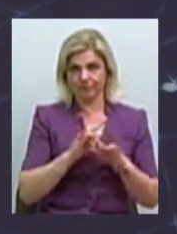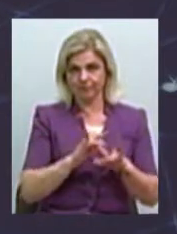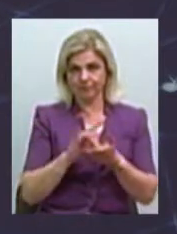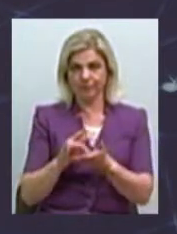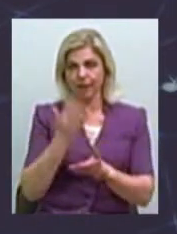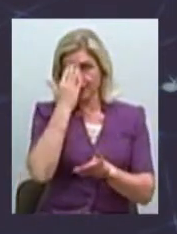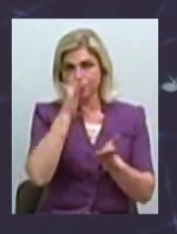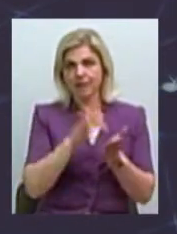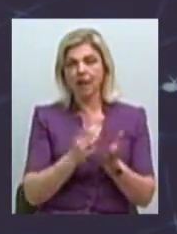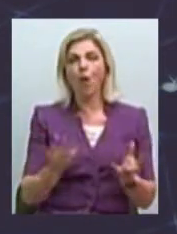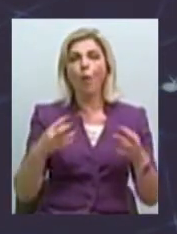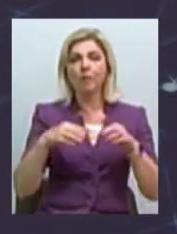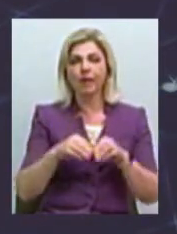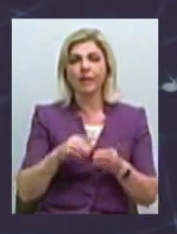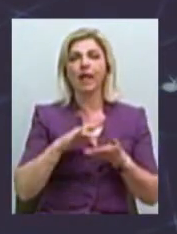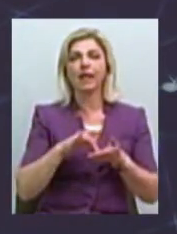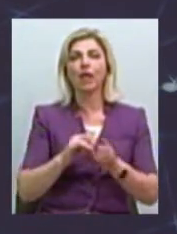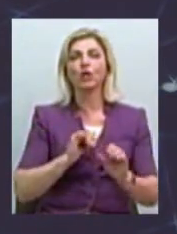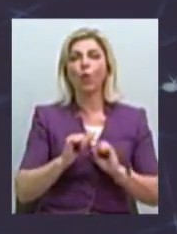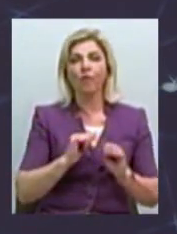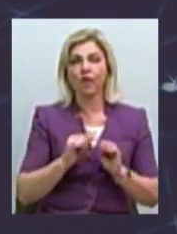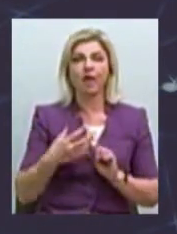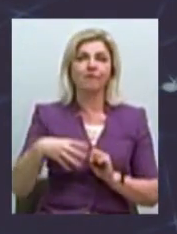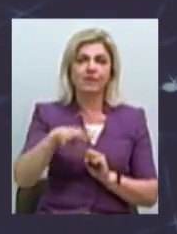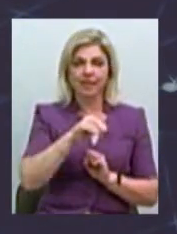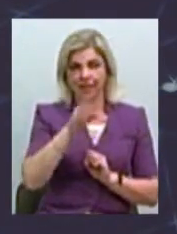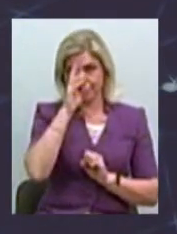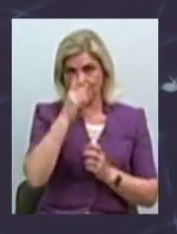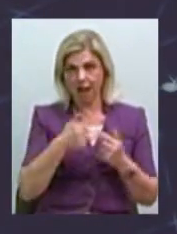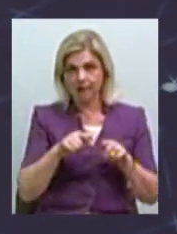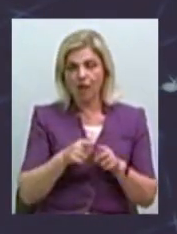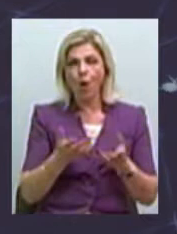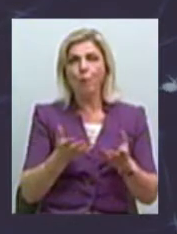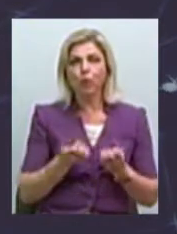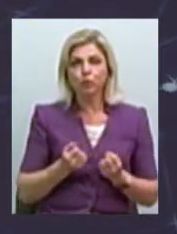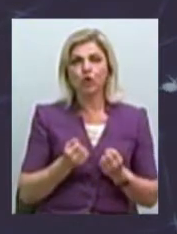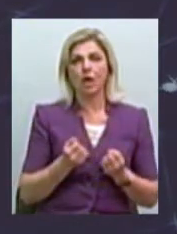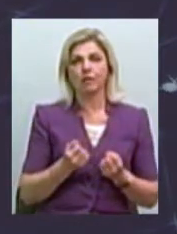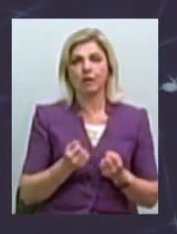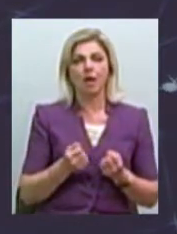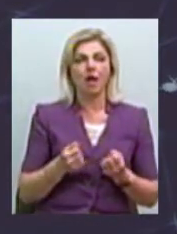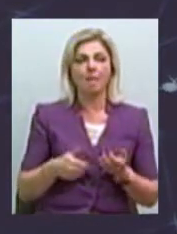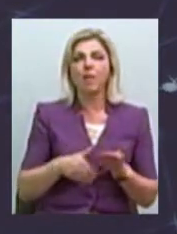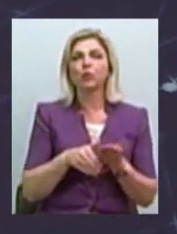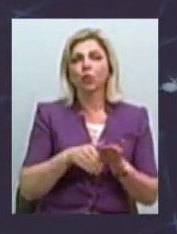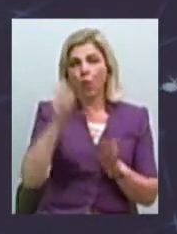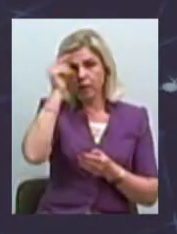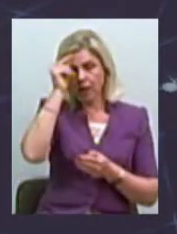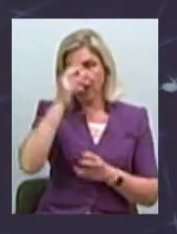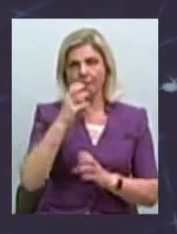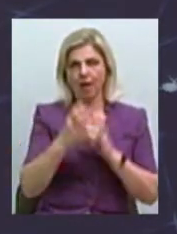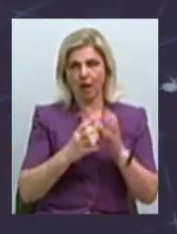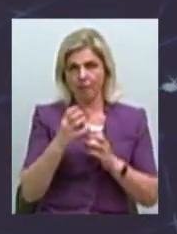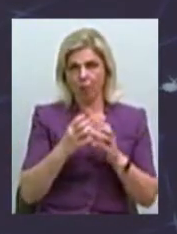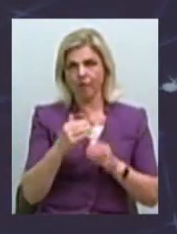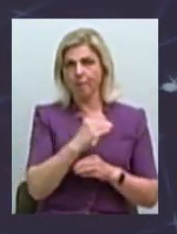объединить гидов всей страны и иметь возможность получать методики мирового масштаба, то есть